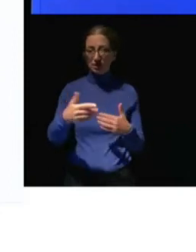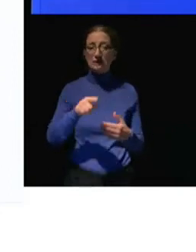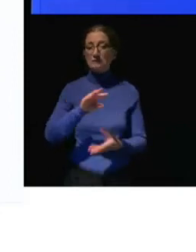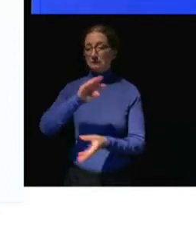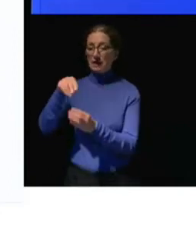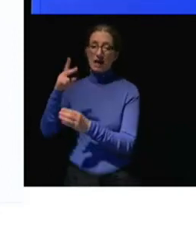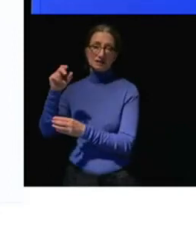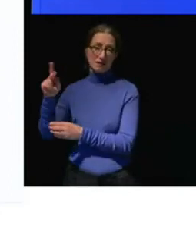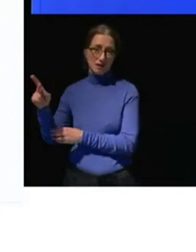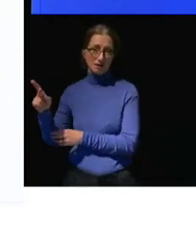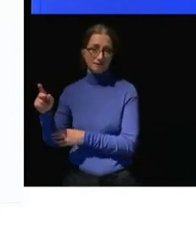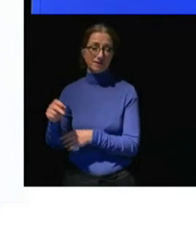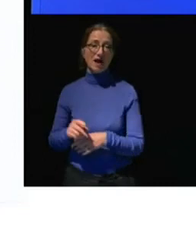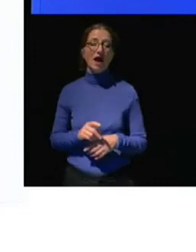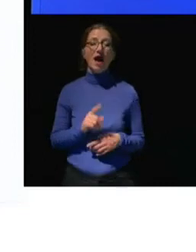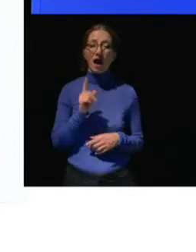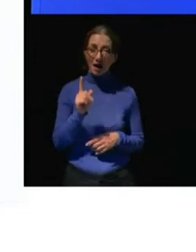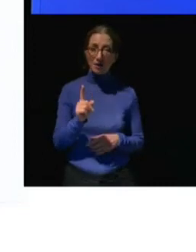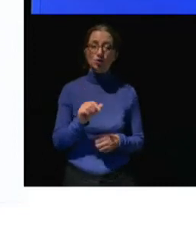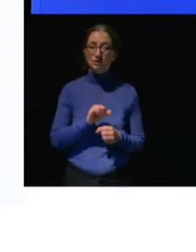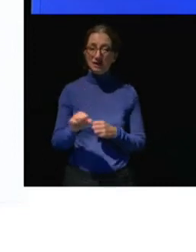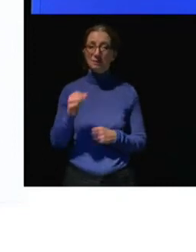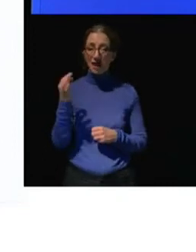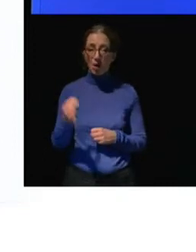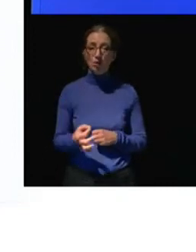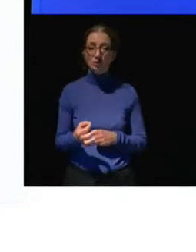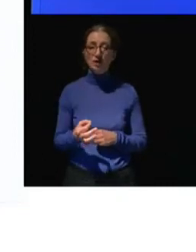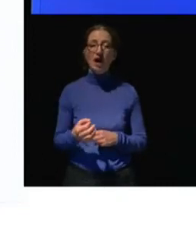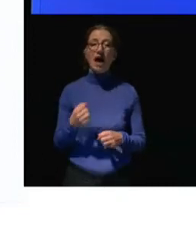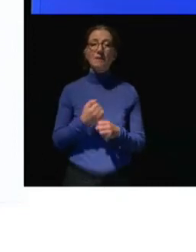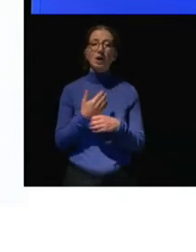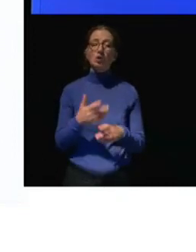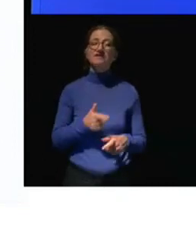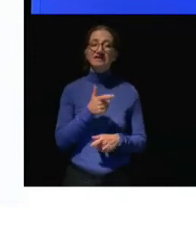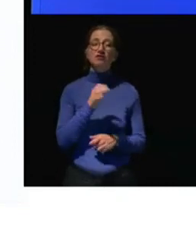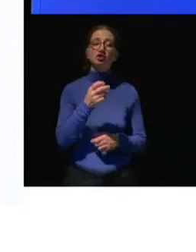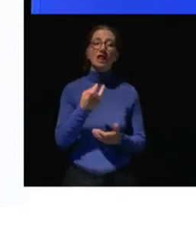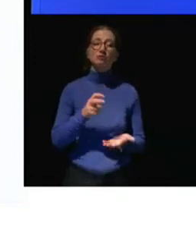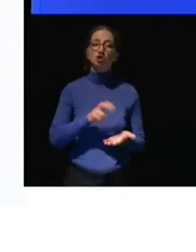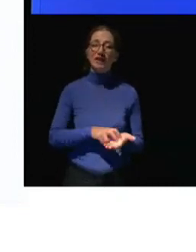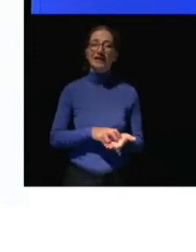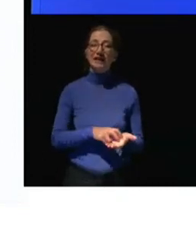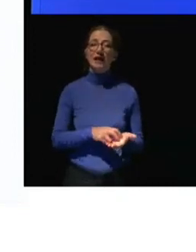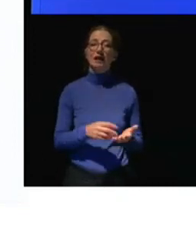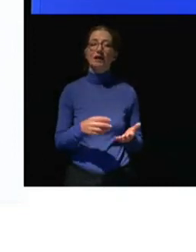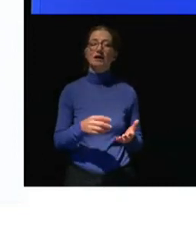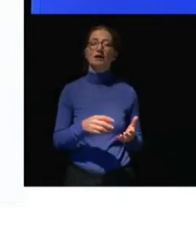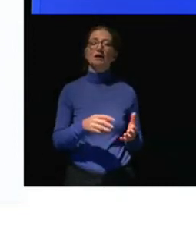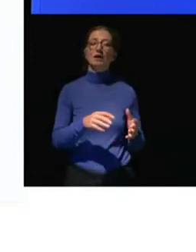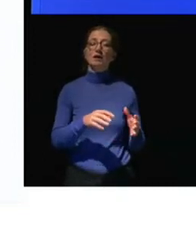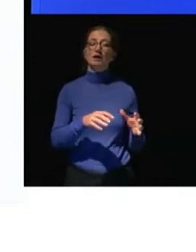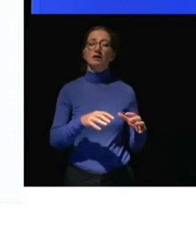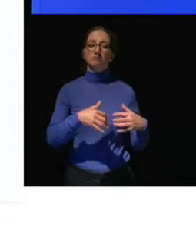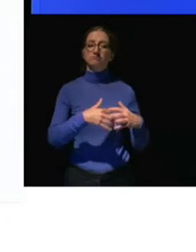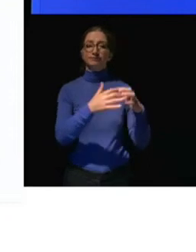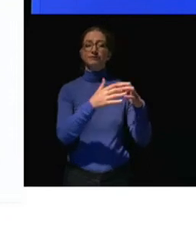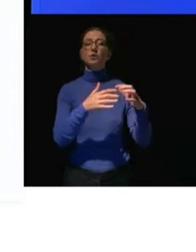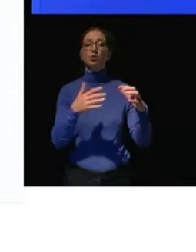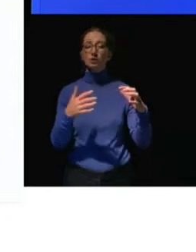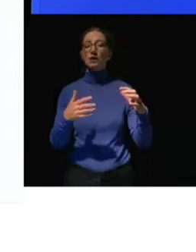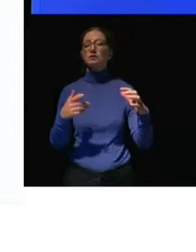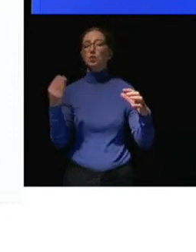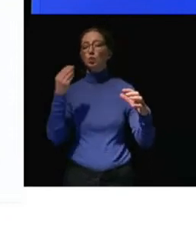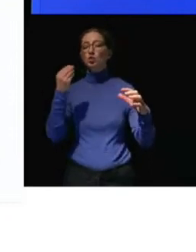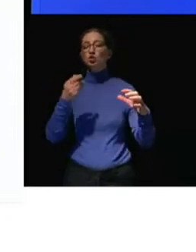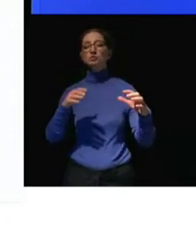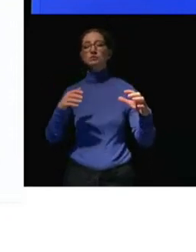würde die Aufgabe allerdings nicht ersetzen, eine neu aufgelegte Arbeitslosenversicherung für Selbstständige so zu gestalten, dass Kunstschaffende auch davon profitieren